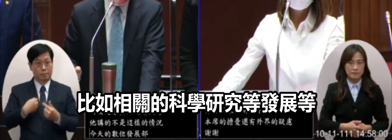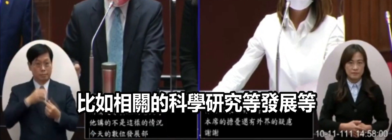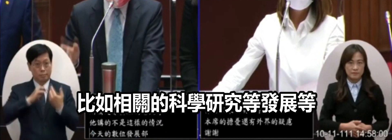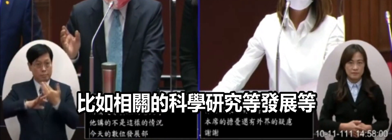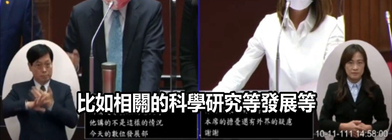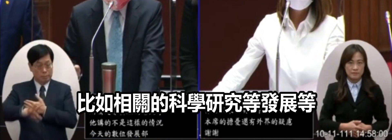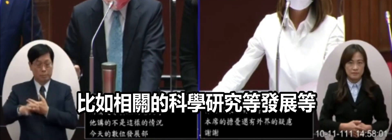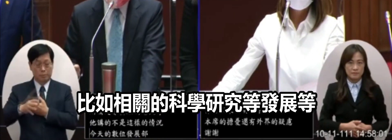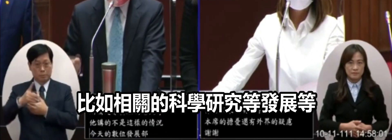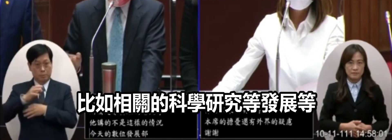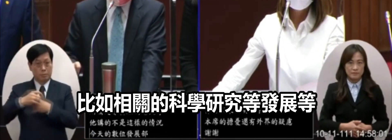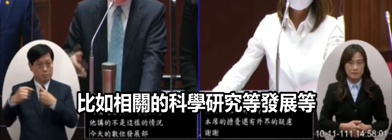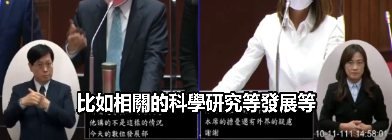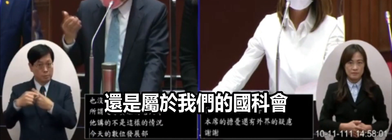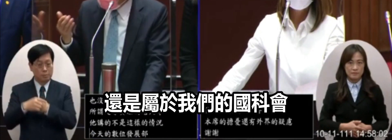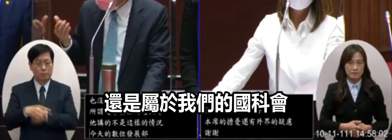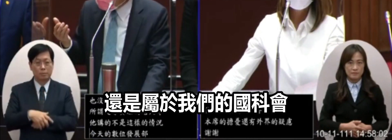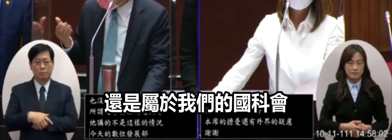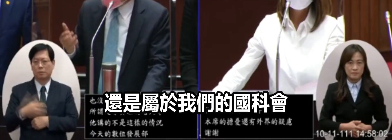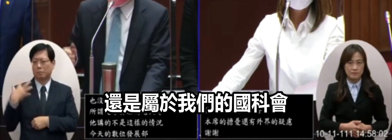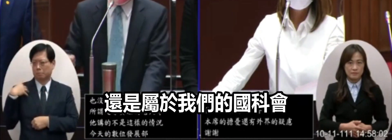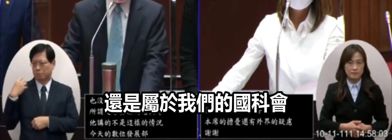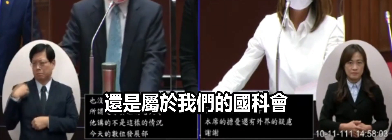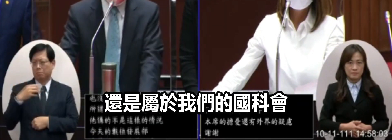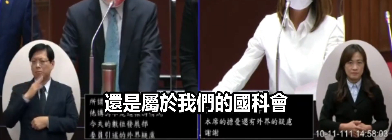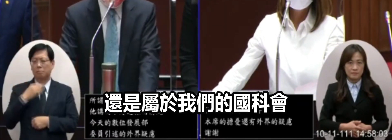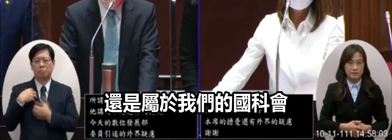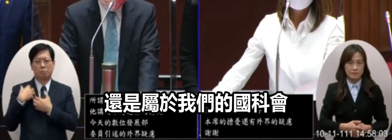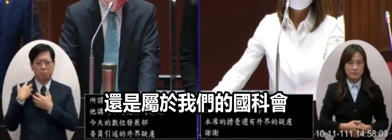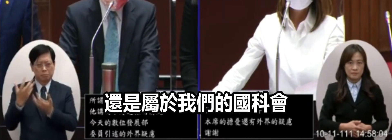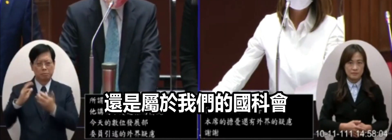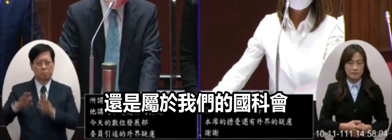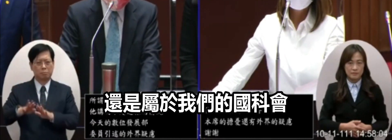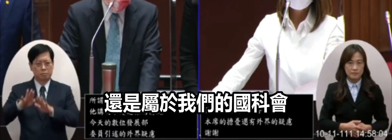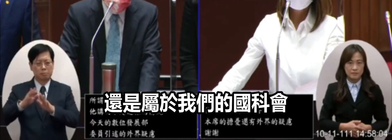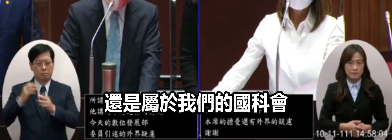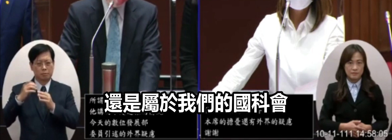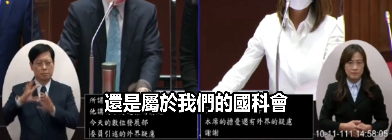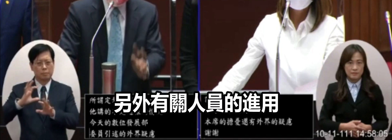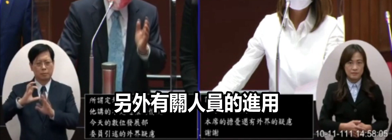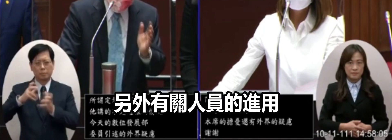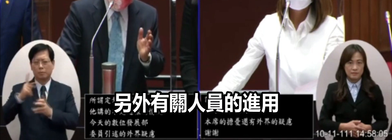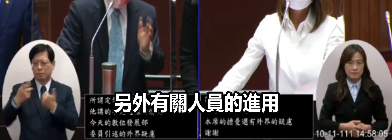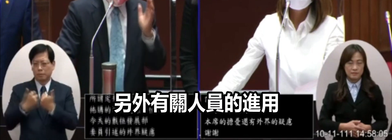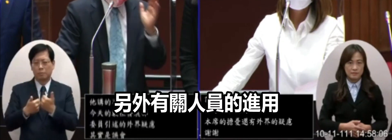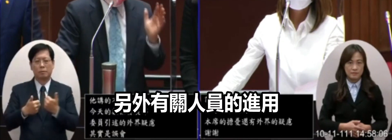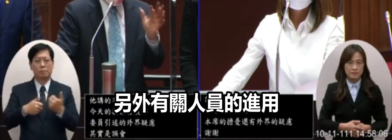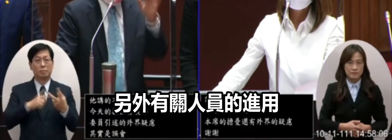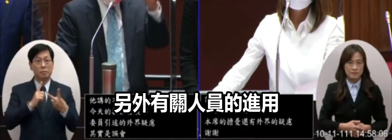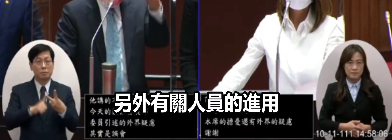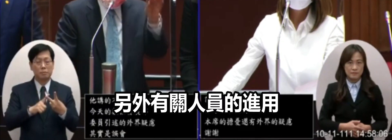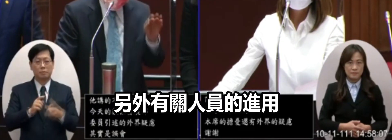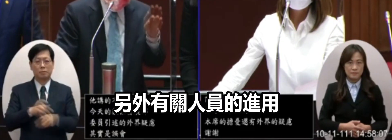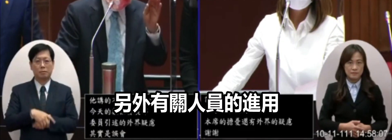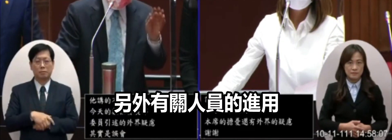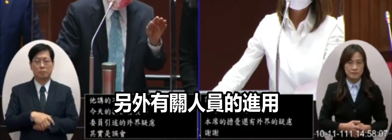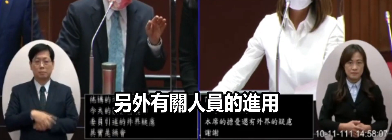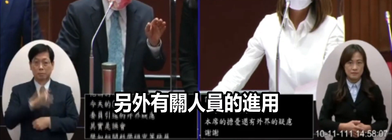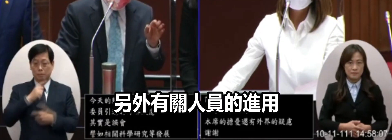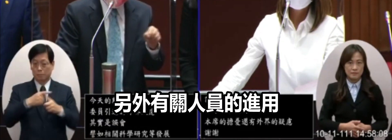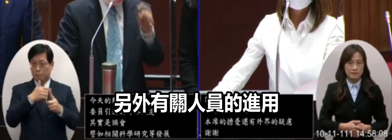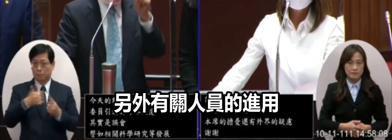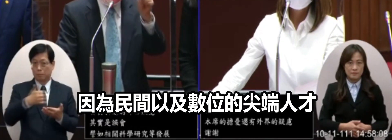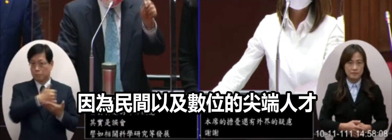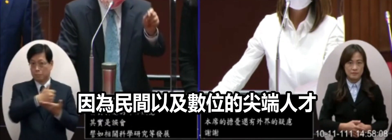学研究等发展等还是属于我们的国科会。另外有关这个人员的